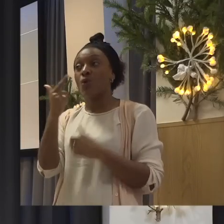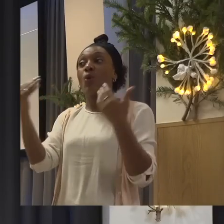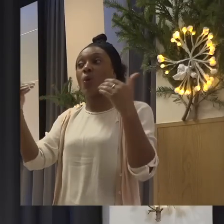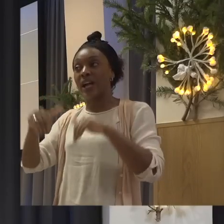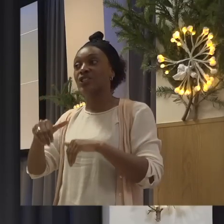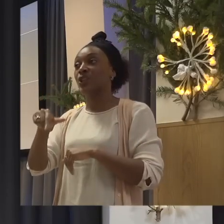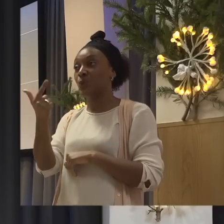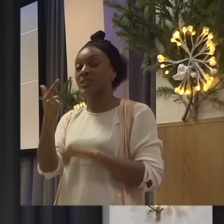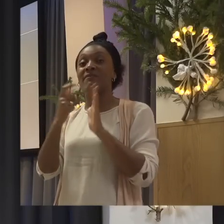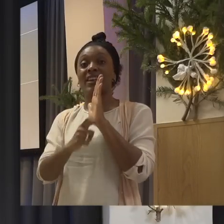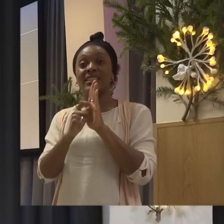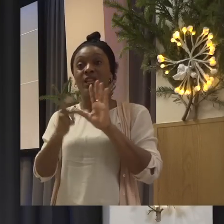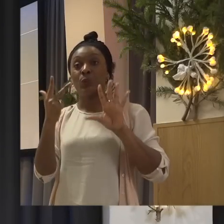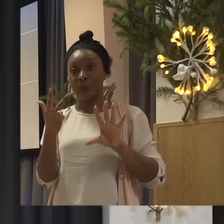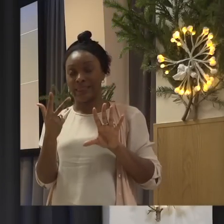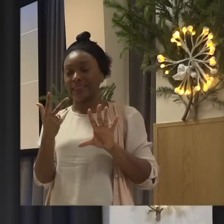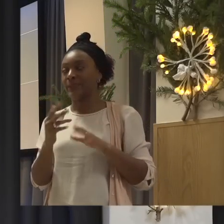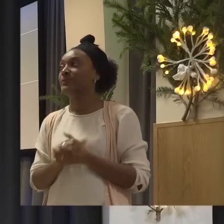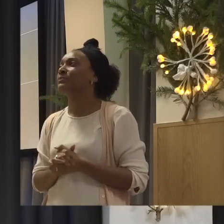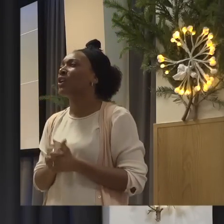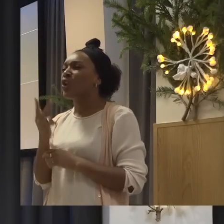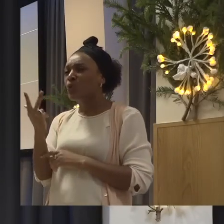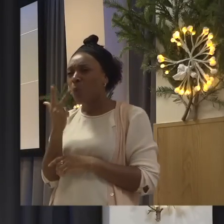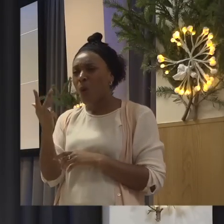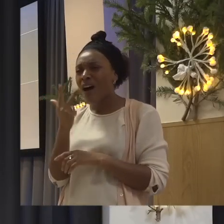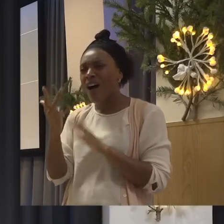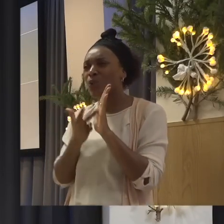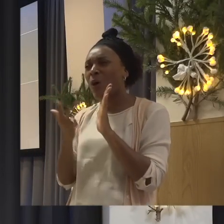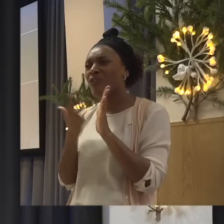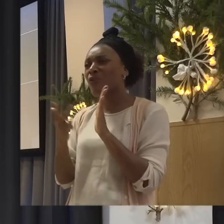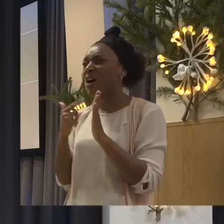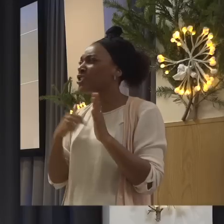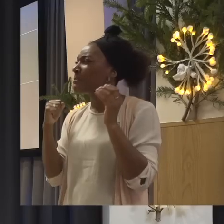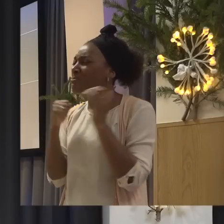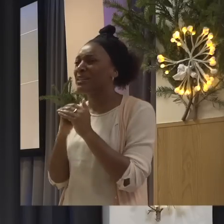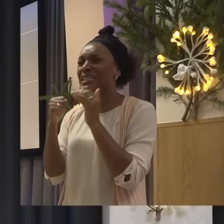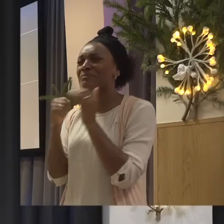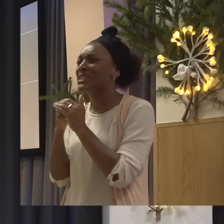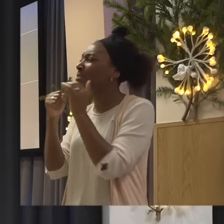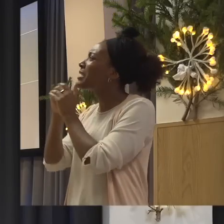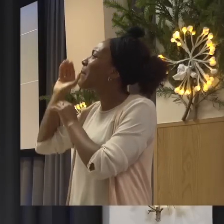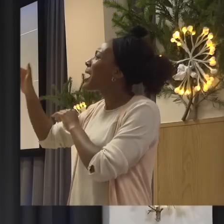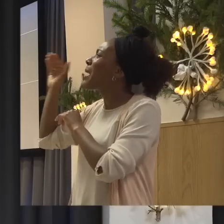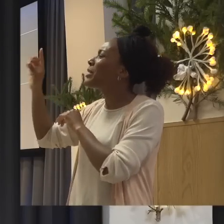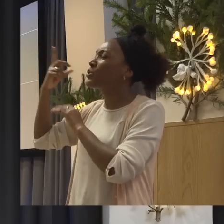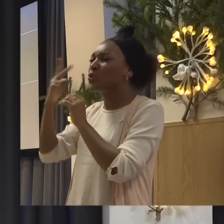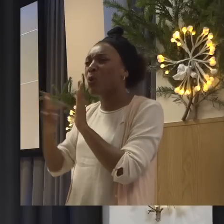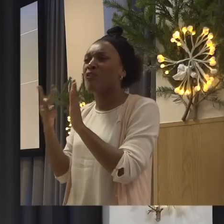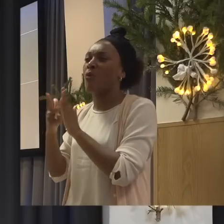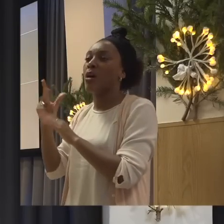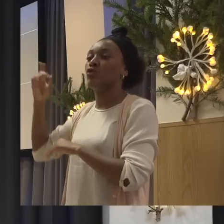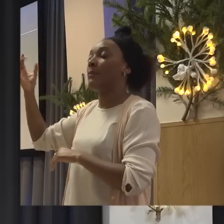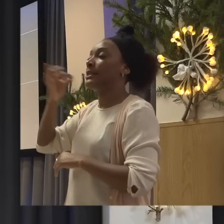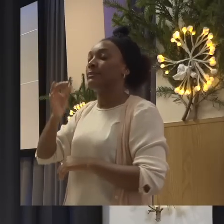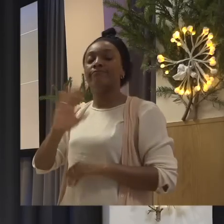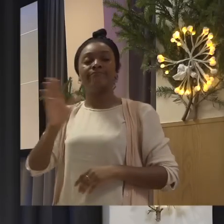verset 8, nous lisons « 3 fois j'ai prié le Seigneur de l'éloigner de moi, et il m'a dit, ma grâce te